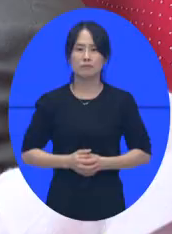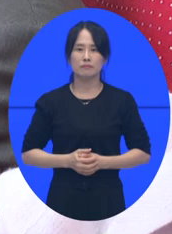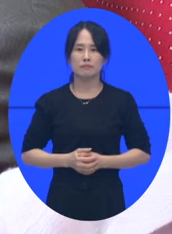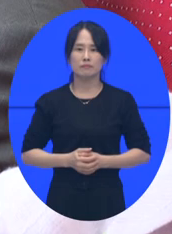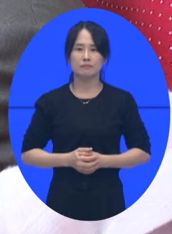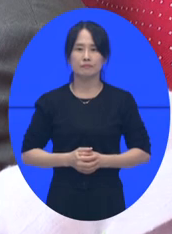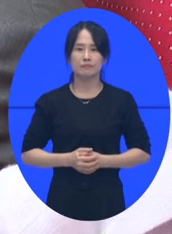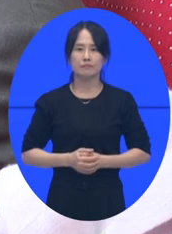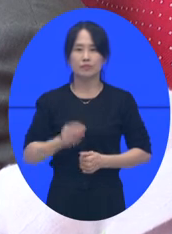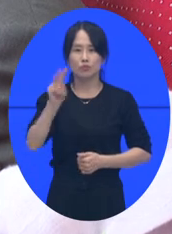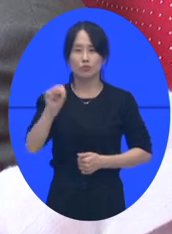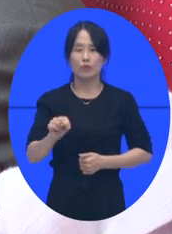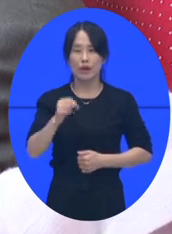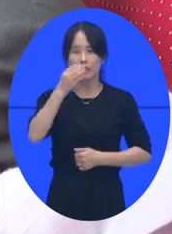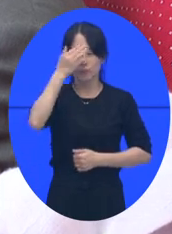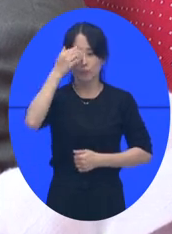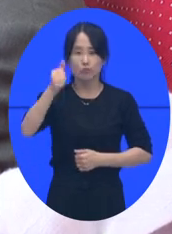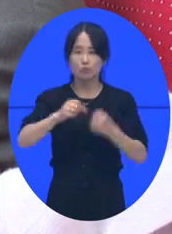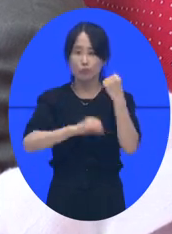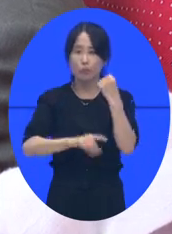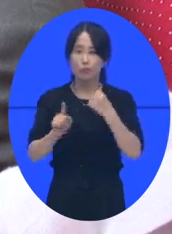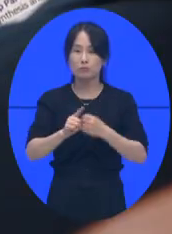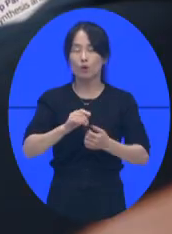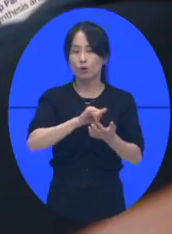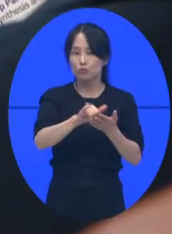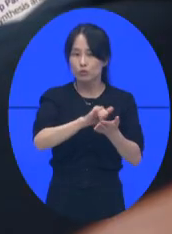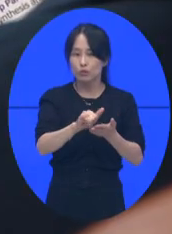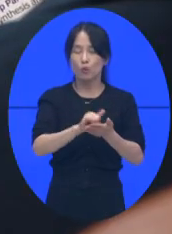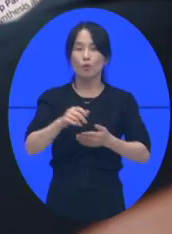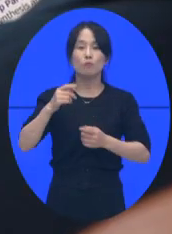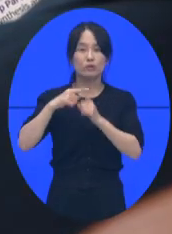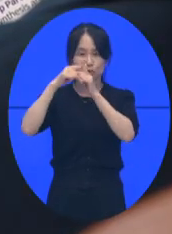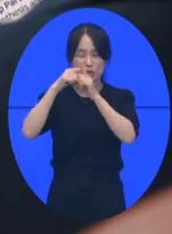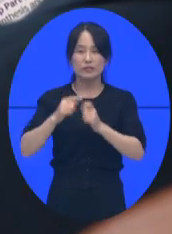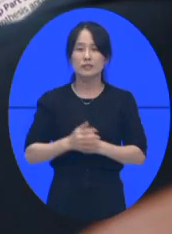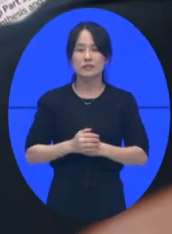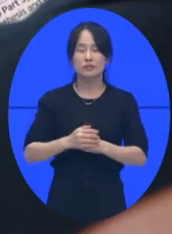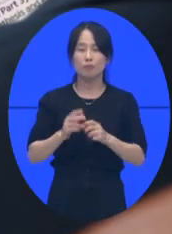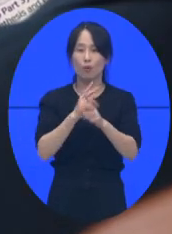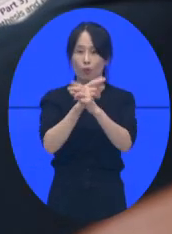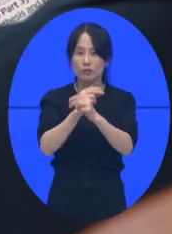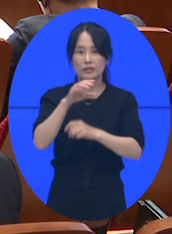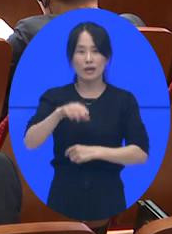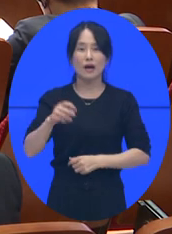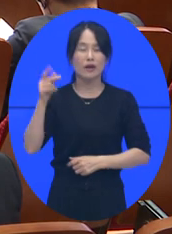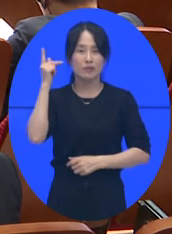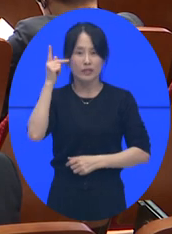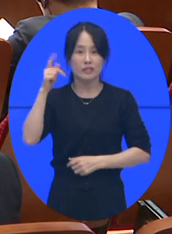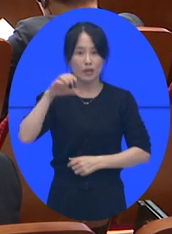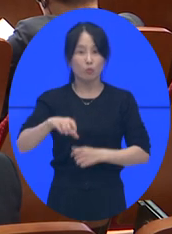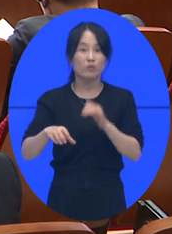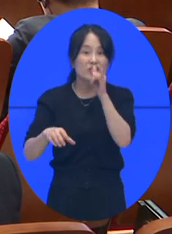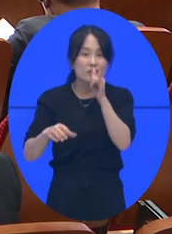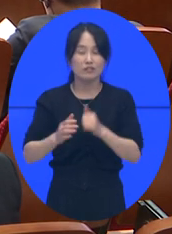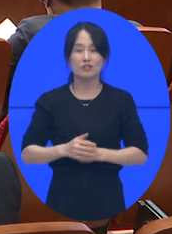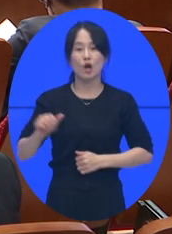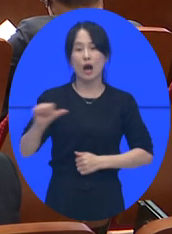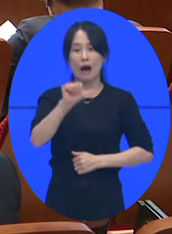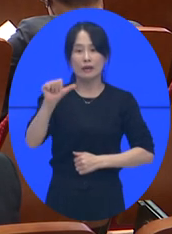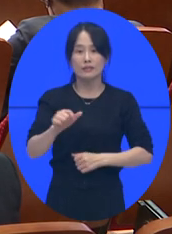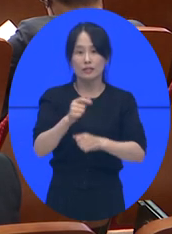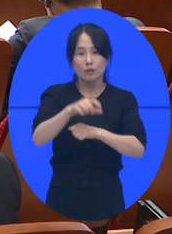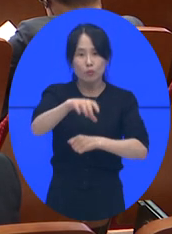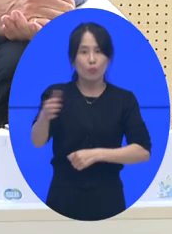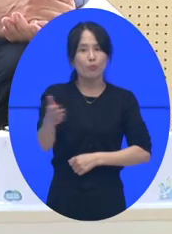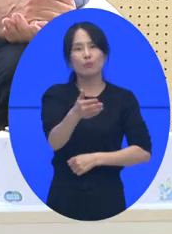들었는데. 유엔 본부는 미국 뉴욕과 스위스 제네바, 오스트리아 빈, 케냐 나이로비에 사무국을 두고 있는데 아시아인